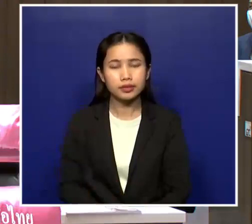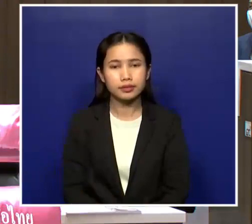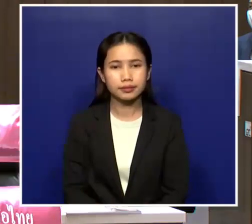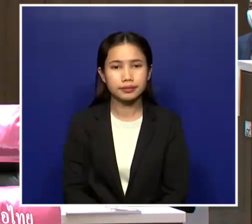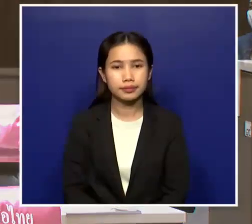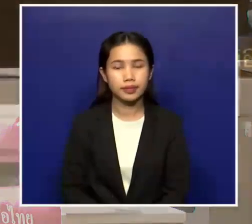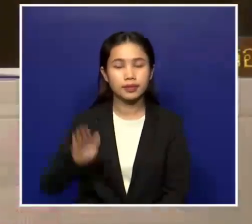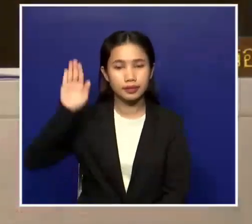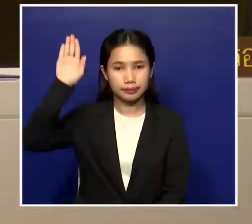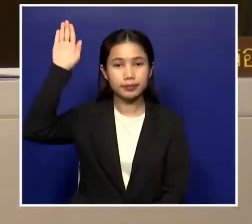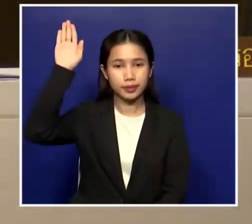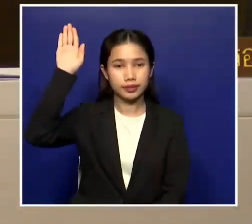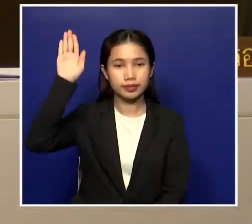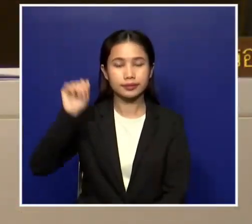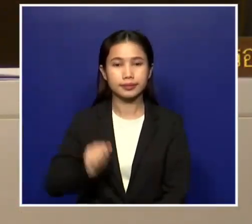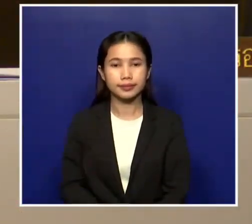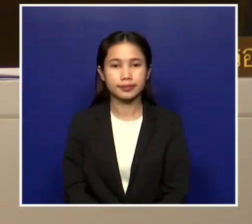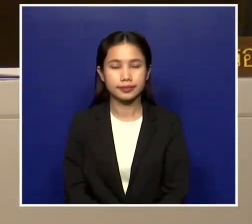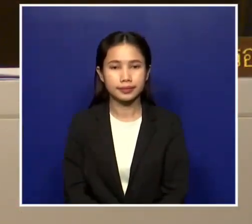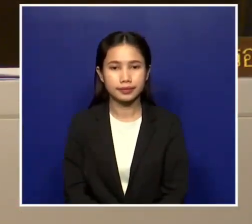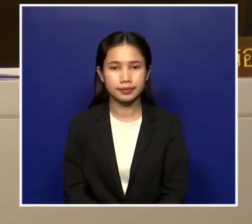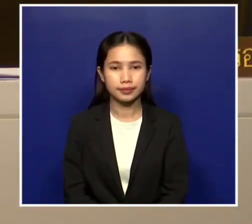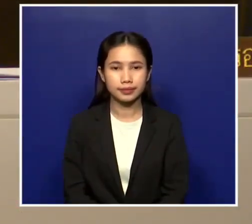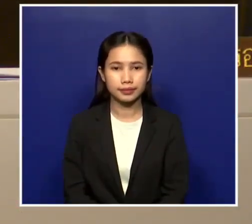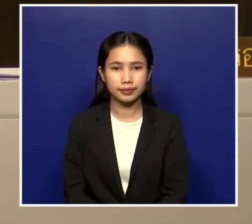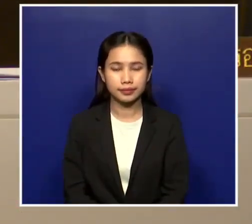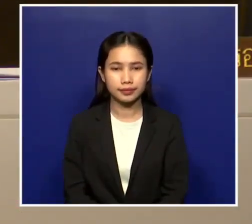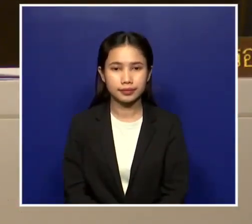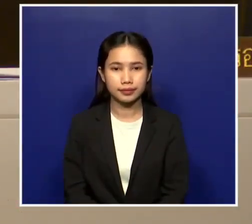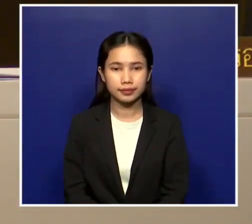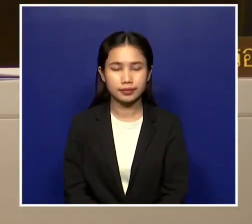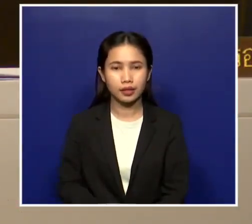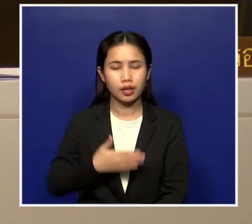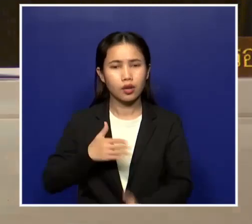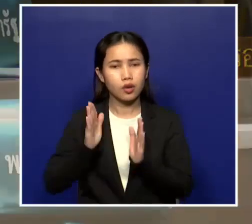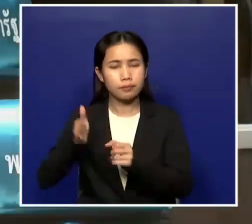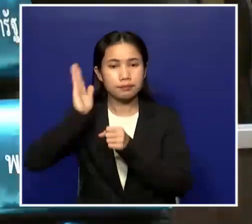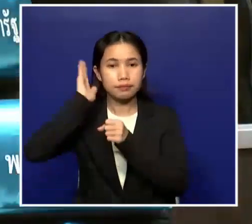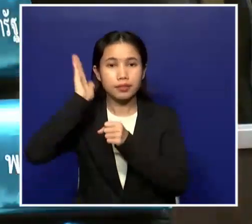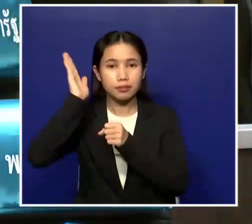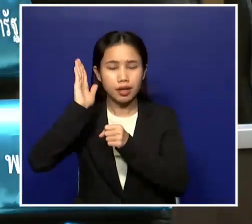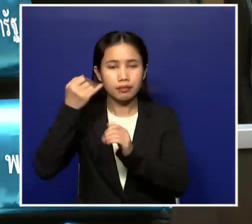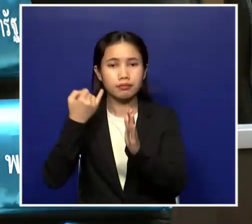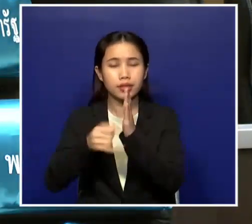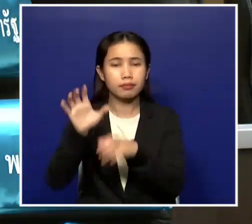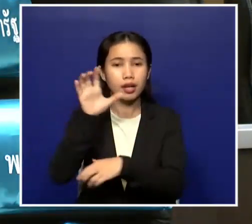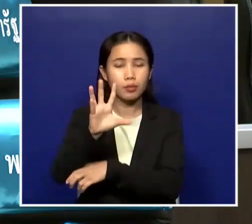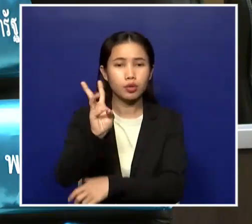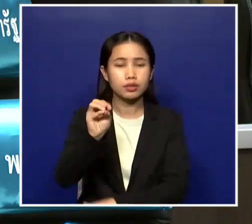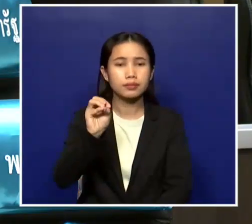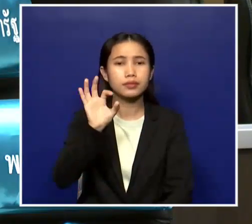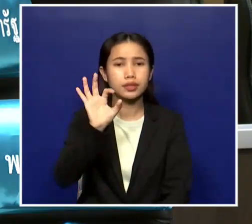ครับเชิญคร ับ ขอประท้วงครับ เชิญครับ ครับผู้อภิปรายปิดมาครับข้อ69ครับ